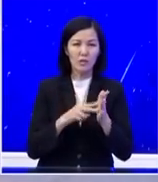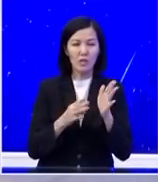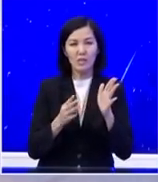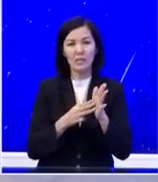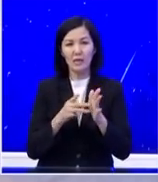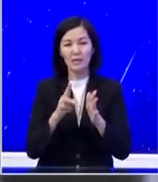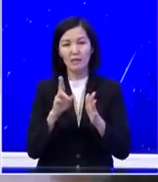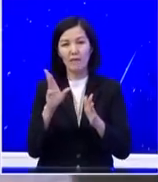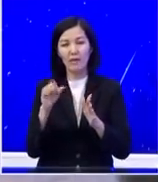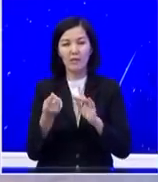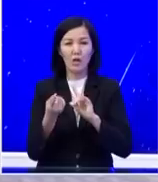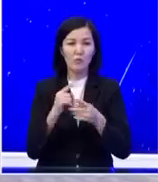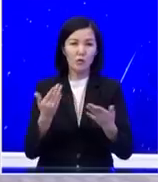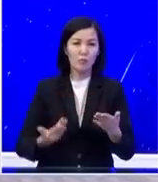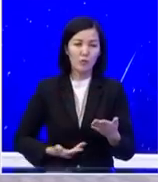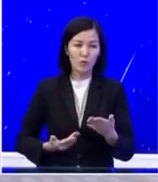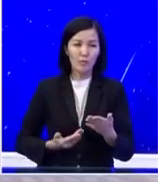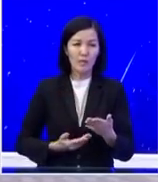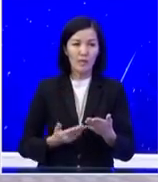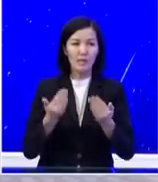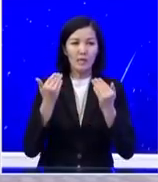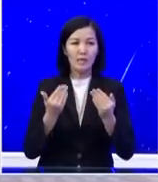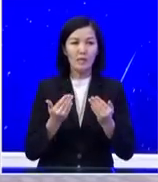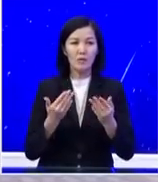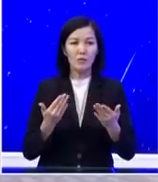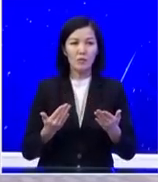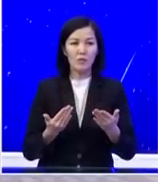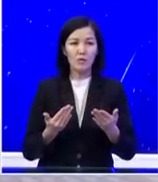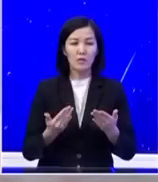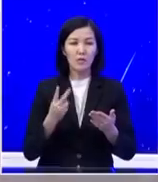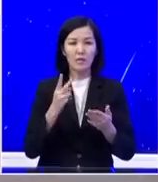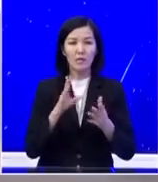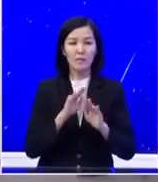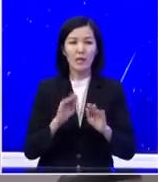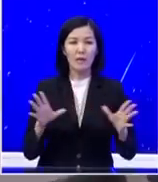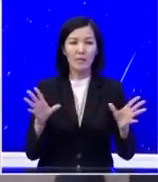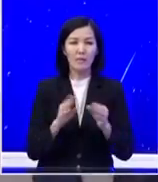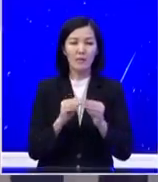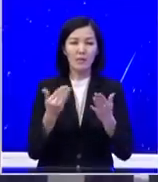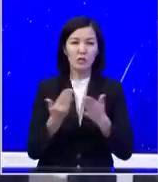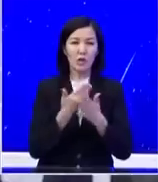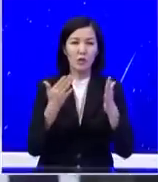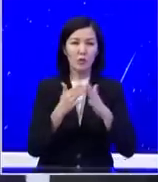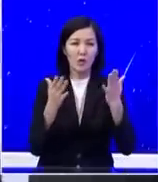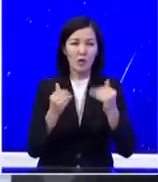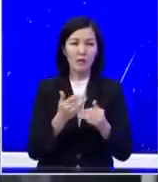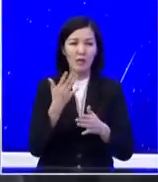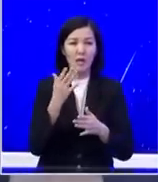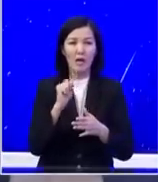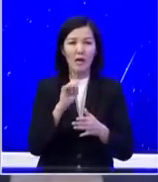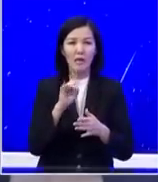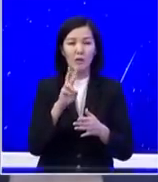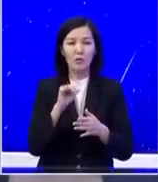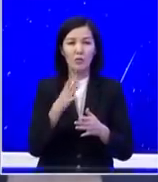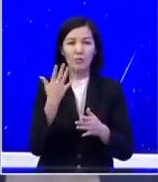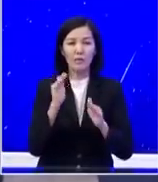квартира ауыстырған күндерім болды. Сол пәтерді енді ары қарай өмірімді жалғастырсам ба деймін екі баламмен. Айнұр Обыраева 5 баланың анасы, Алакөл